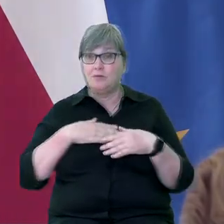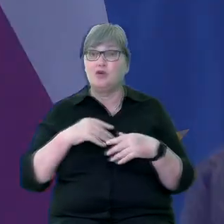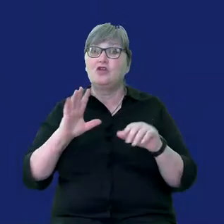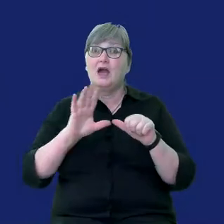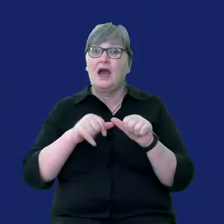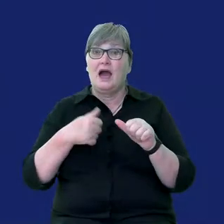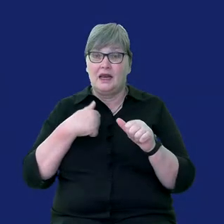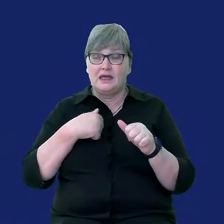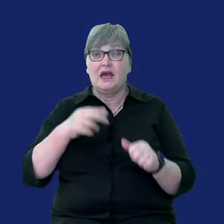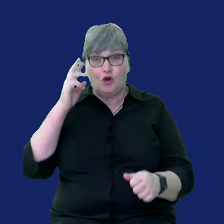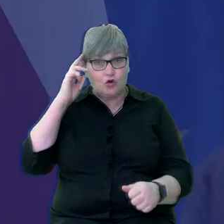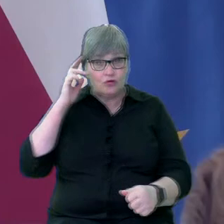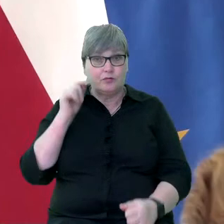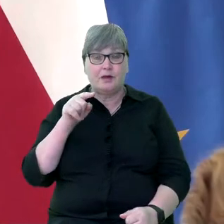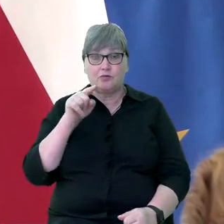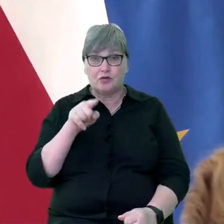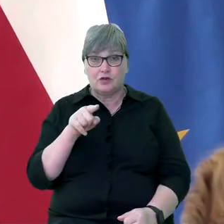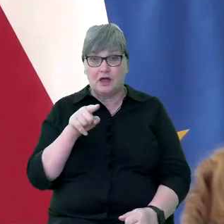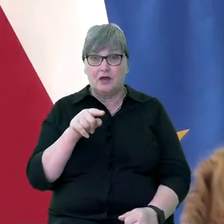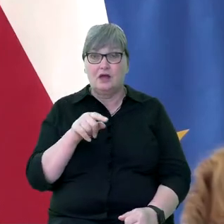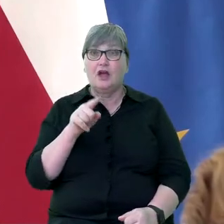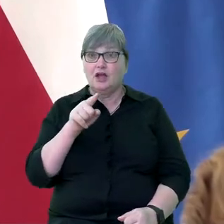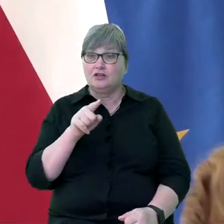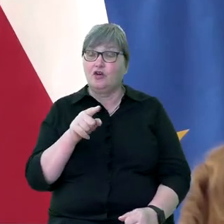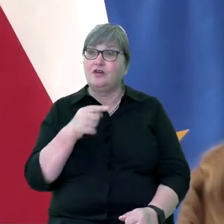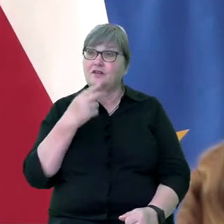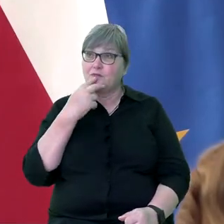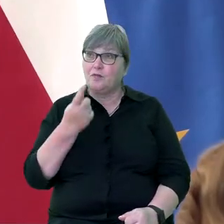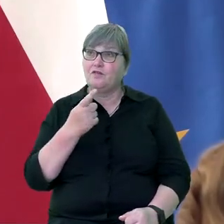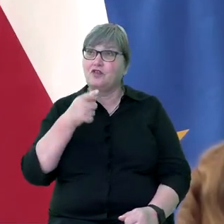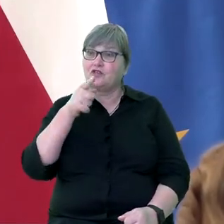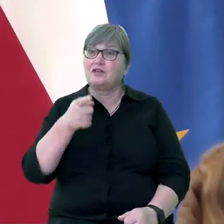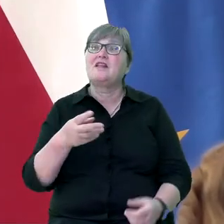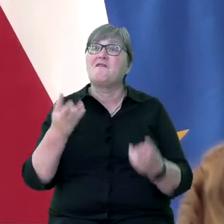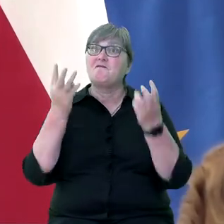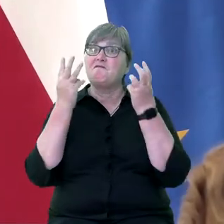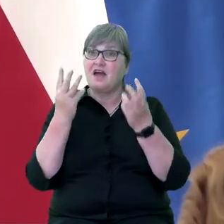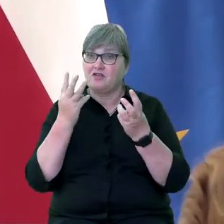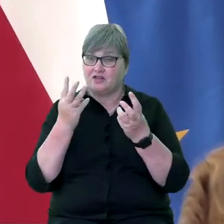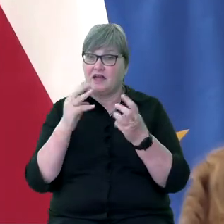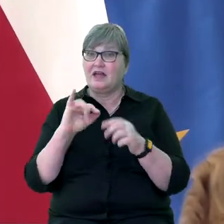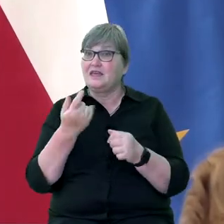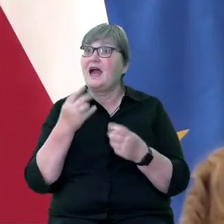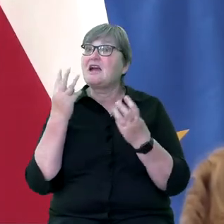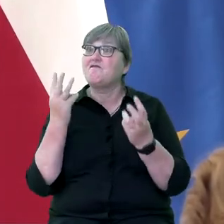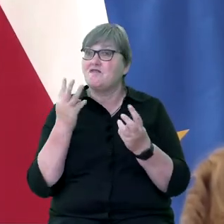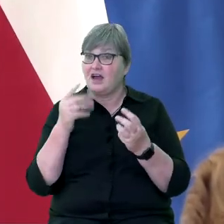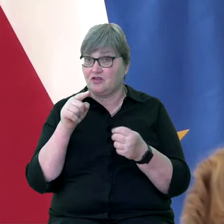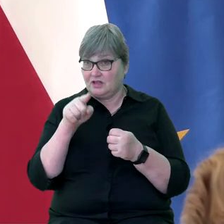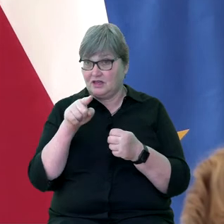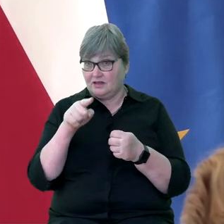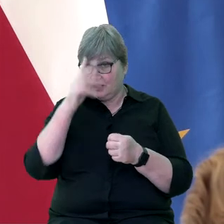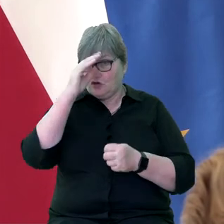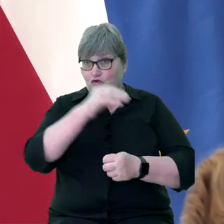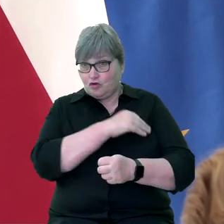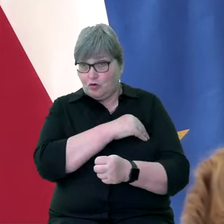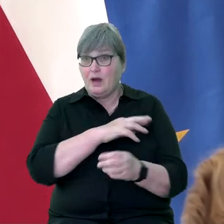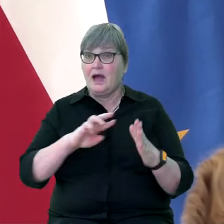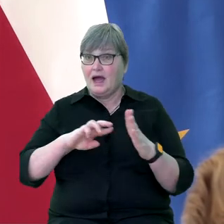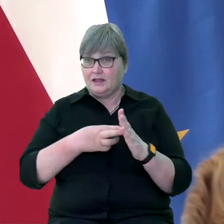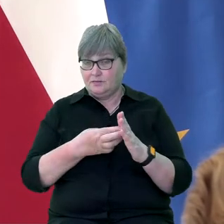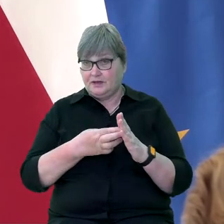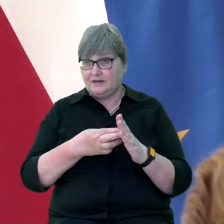jest to przede wszystkim docenienie roli i znaczenia Krajowej Szkoły Administracji Publicznej,